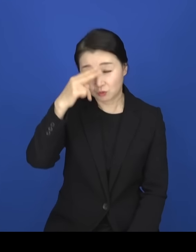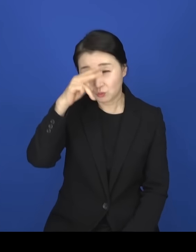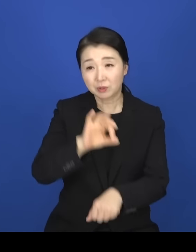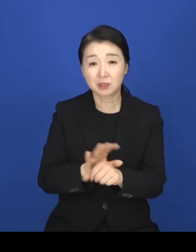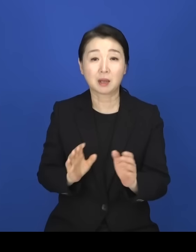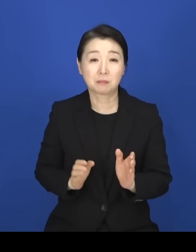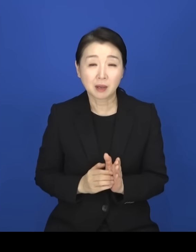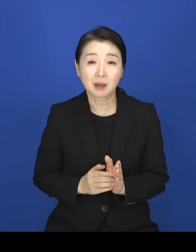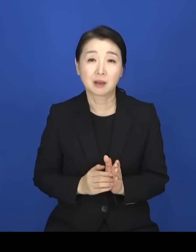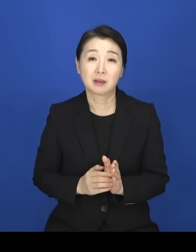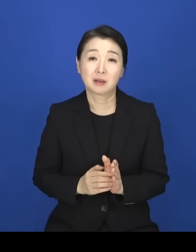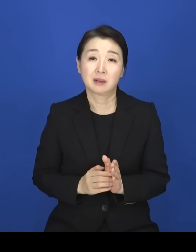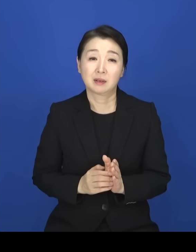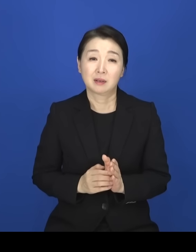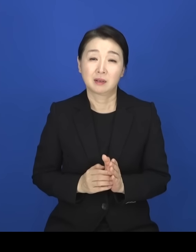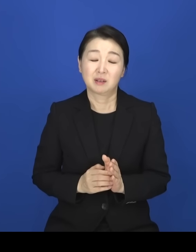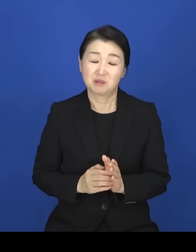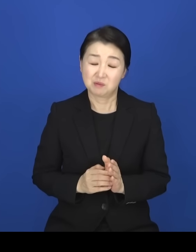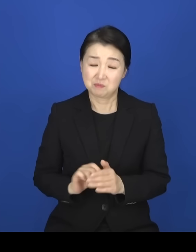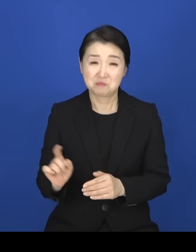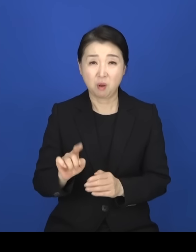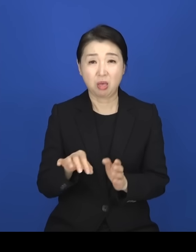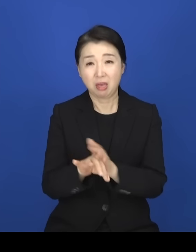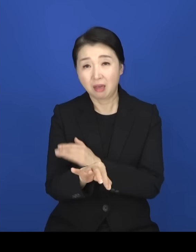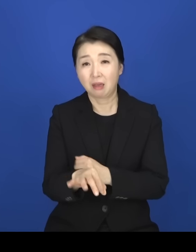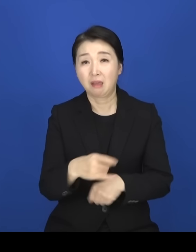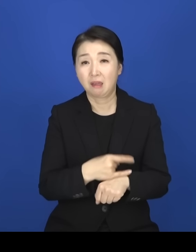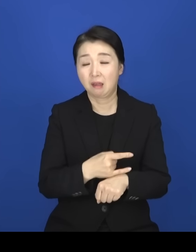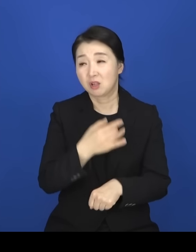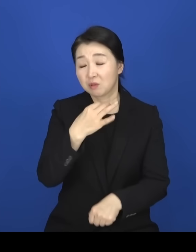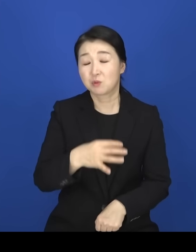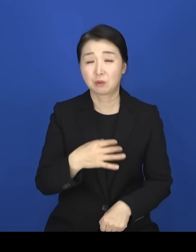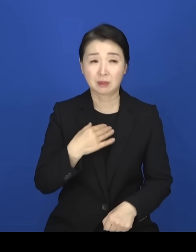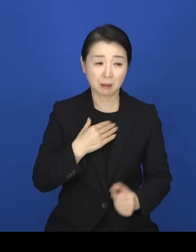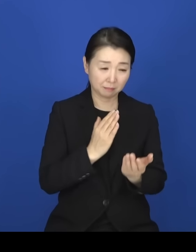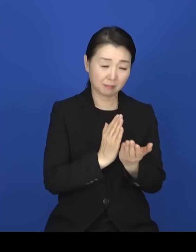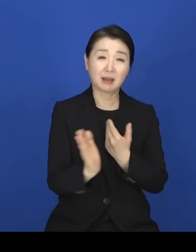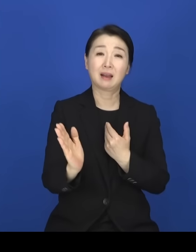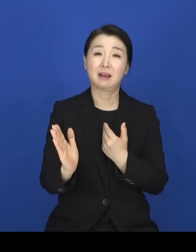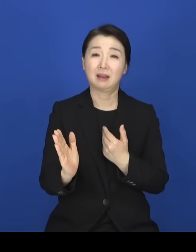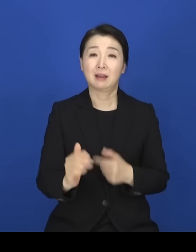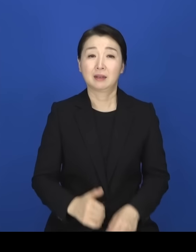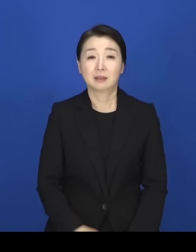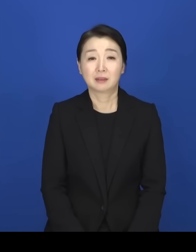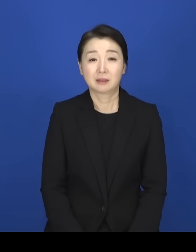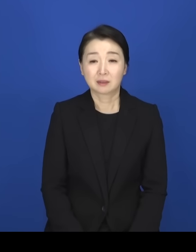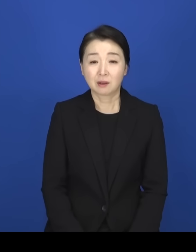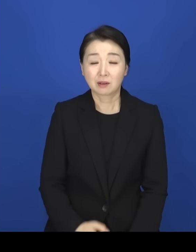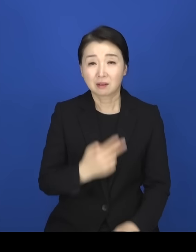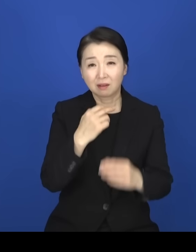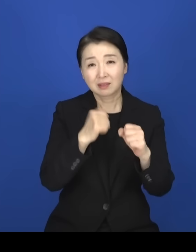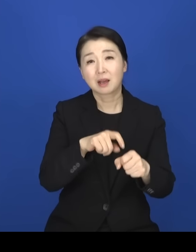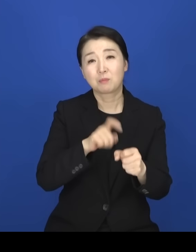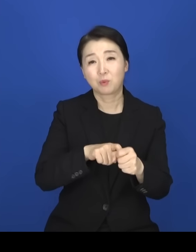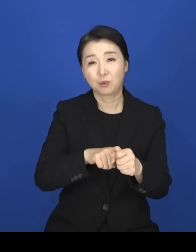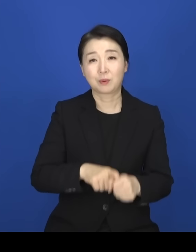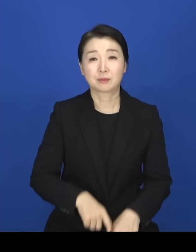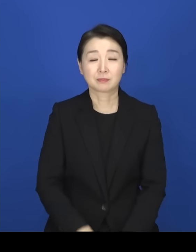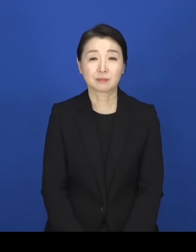사드리고 그런 게 지금 생각해보면 굉장히 힘들었던 거예요. 맞지 않는 옷인데 거기서 살아남으려고. 예.